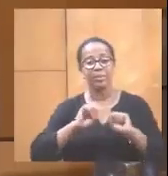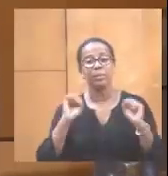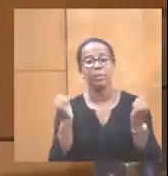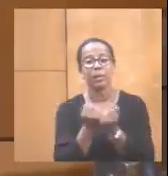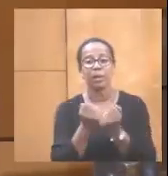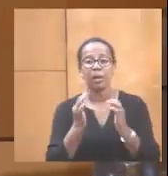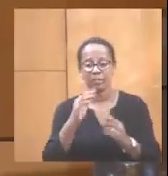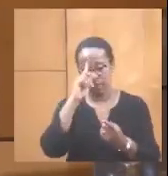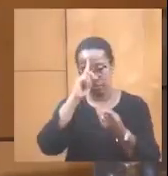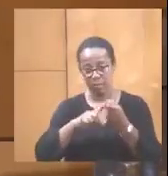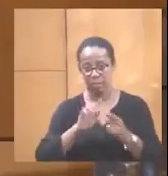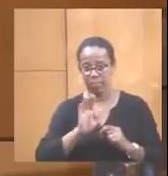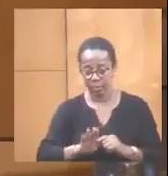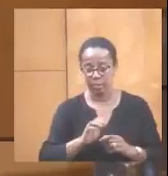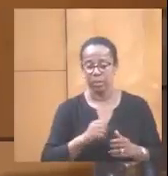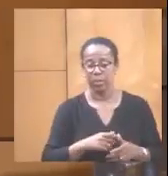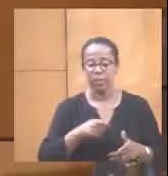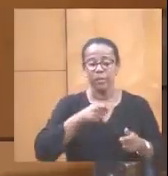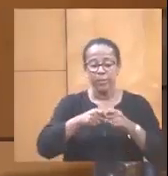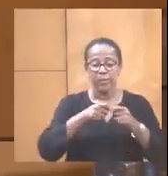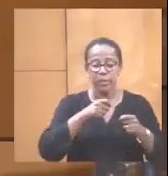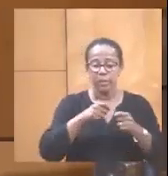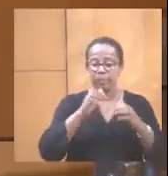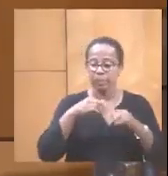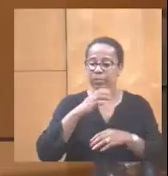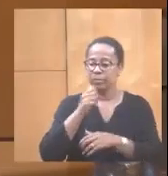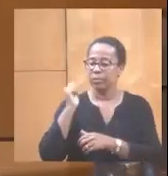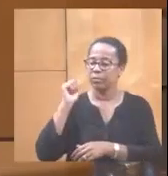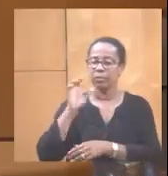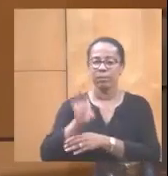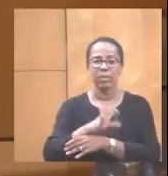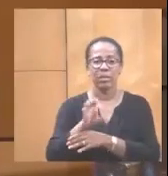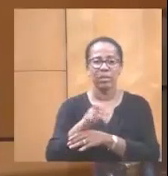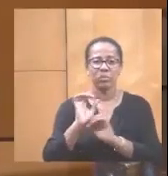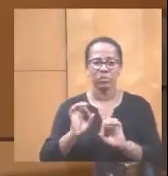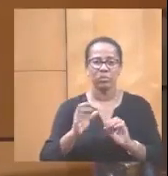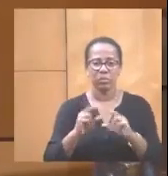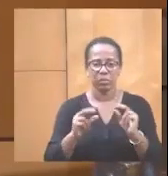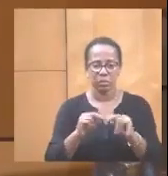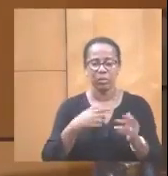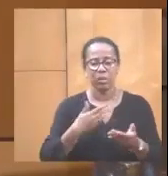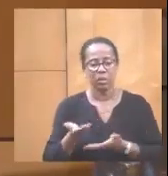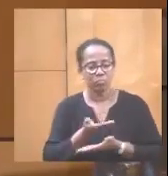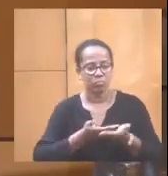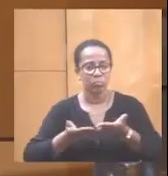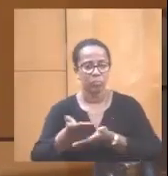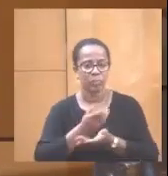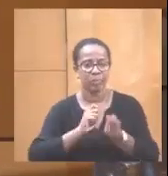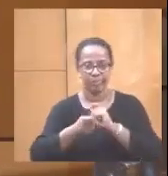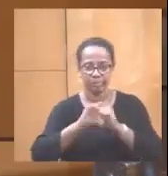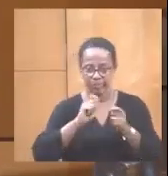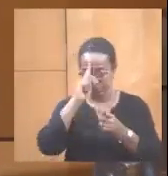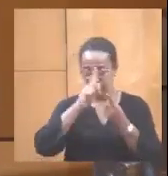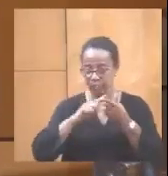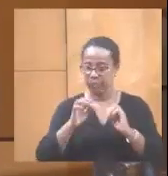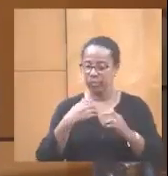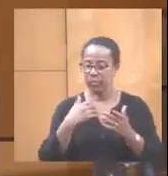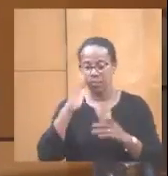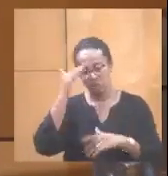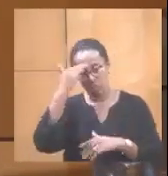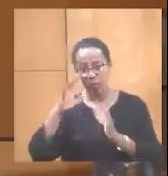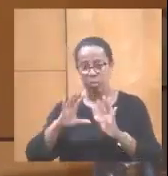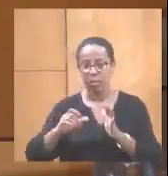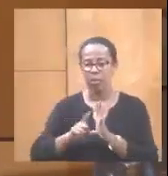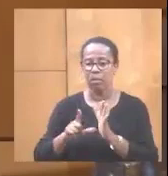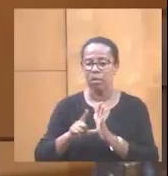cette question-là, qui se tenait au palais des congrès de Madiana hier, et pendant toute la journée, on a débattu de cela pour voir comment la législation augmente et on avance